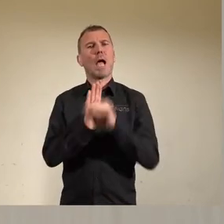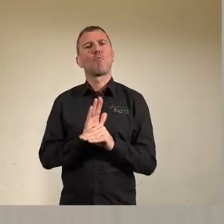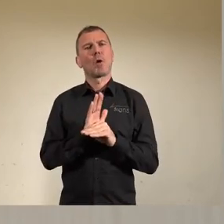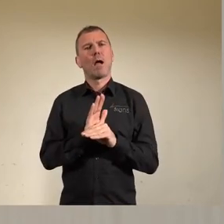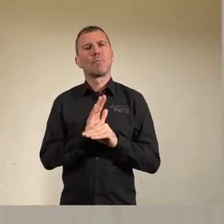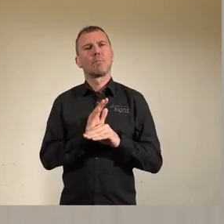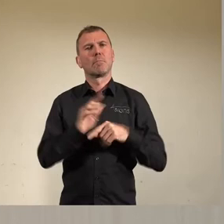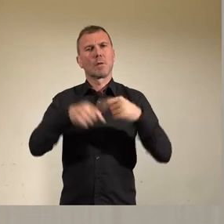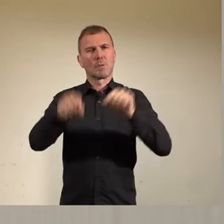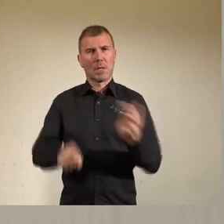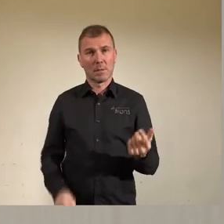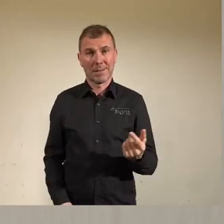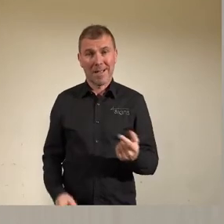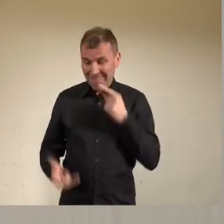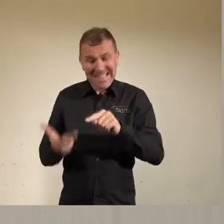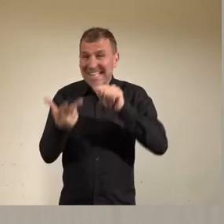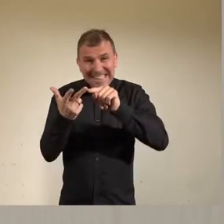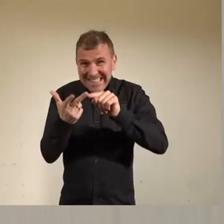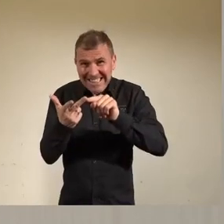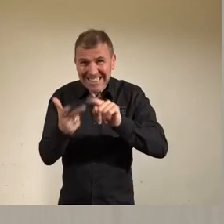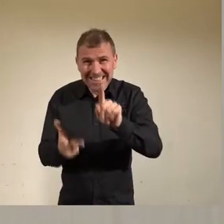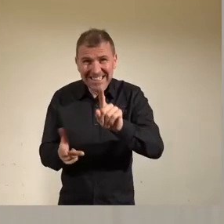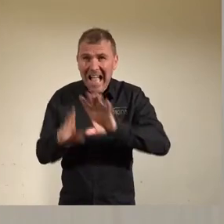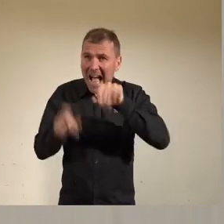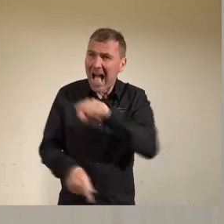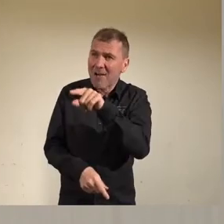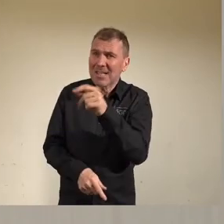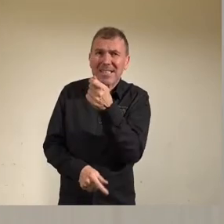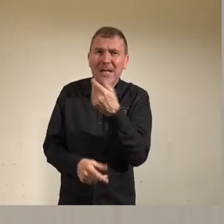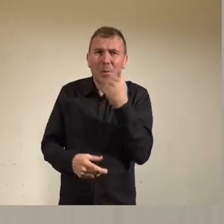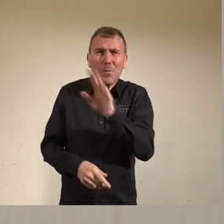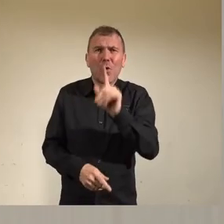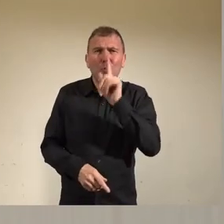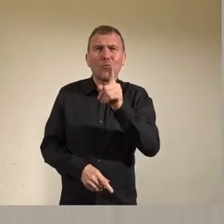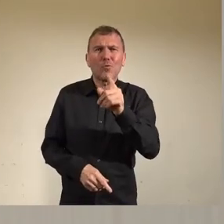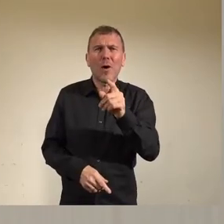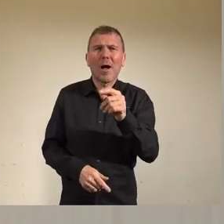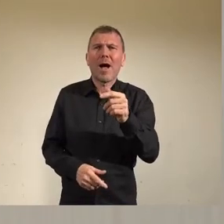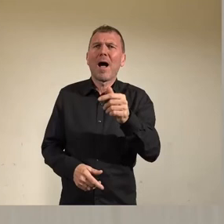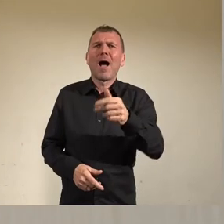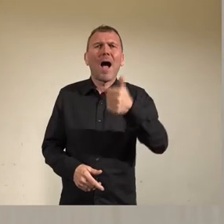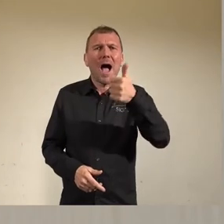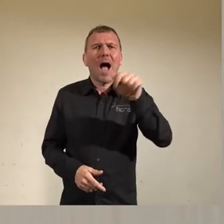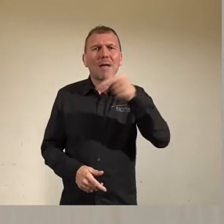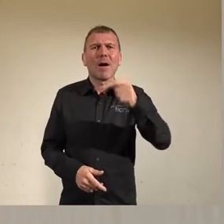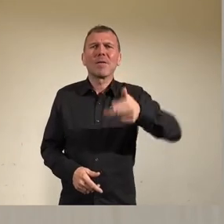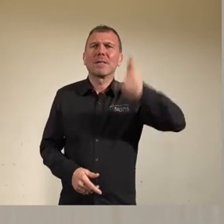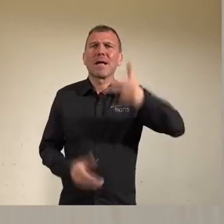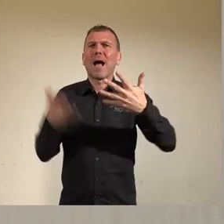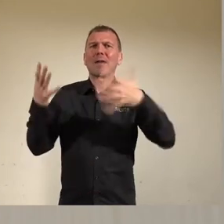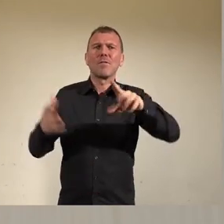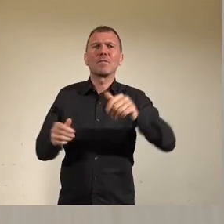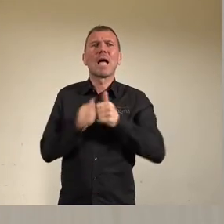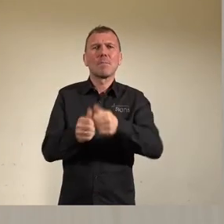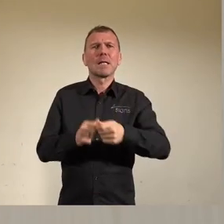können. Und wenn das noch nicht mal, das ist nicht in den Haushalt eingreifen, das ist einfach einer von 358 Begleitbeschlüssen, die noch